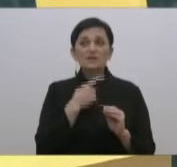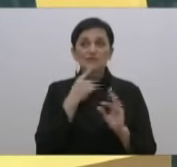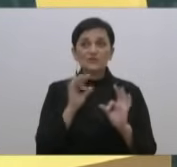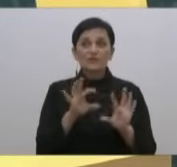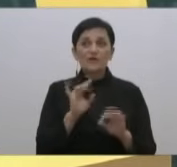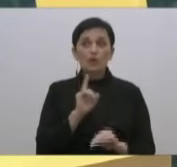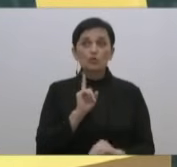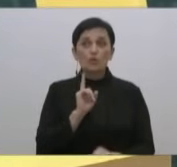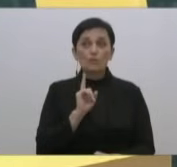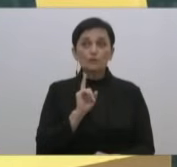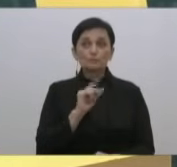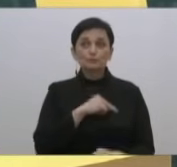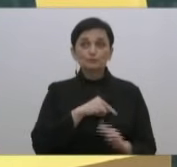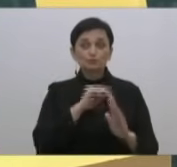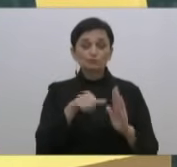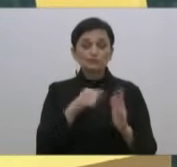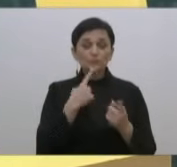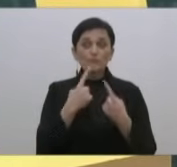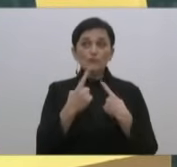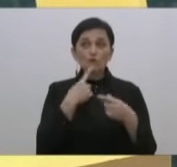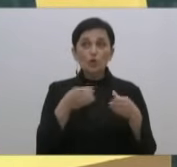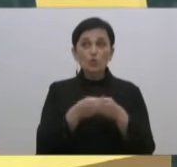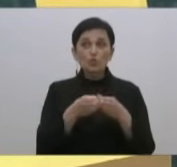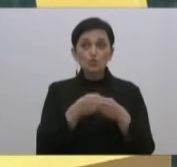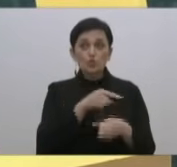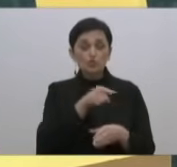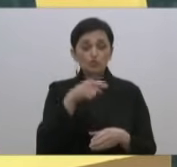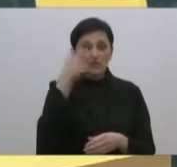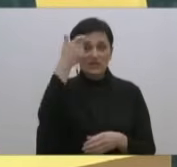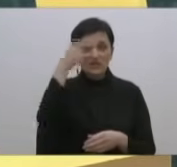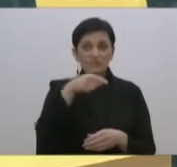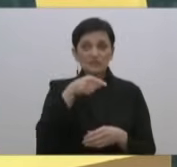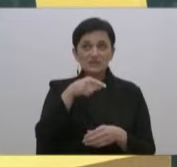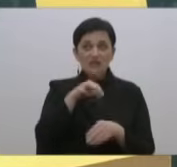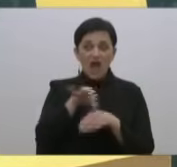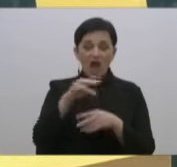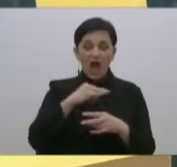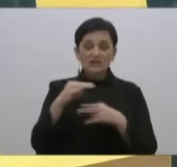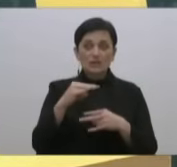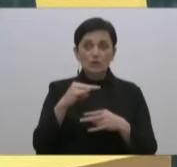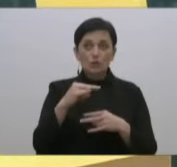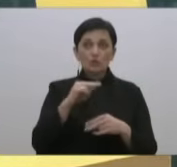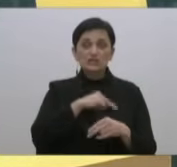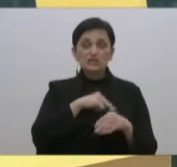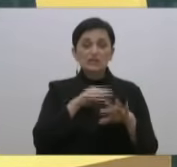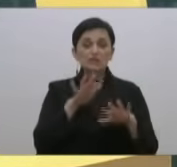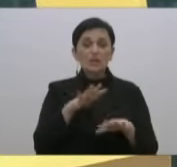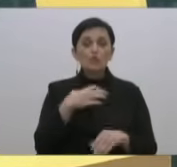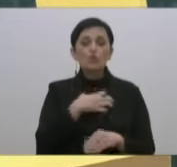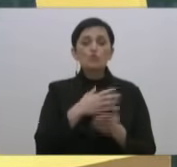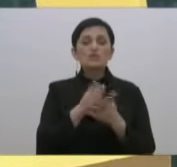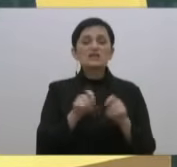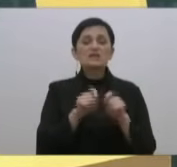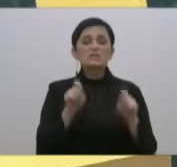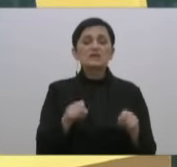ვთქვა, რომ უმუშევრობაზე საუბრობს ის გუნდი, რომელიც ბიზნეს ატერორებდა. Არა და სამუშაო ადგილებს უპირატესად